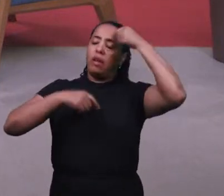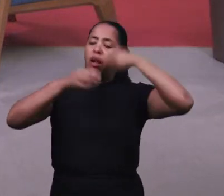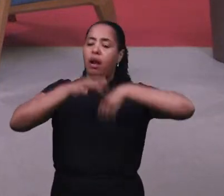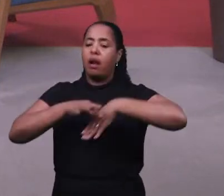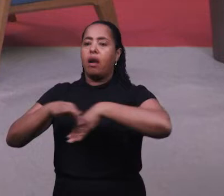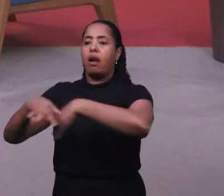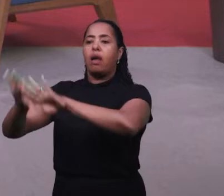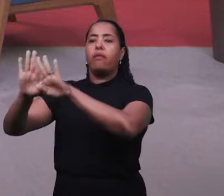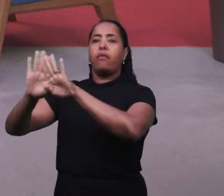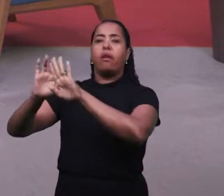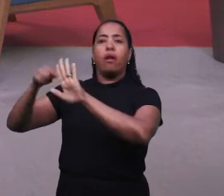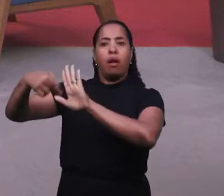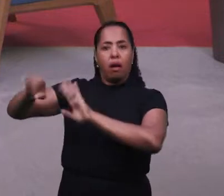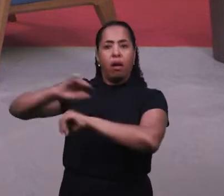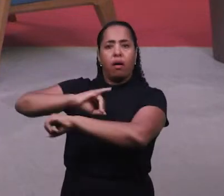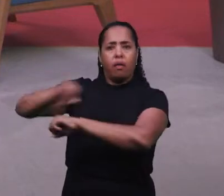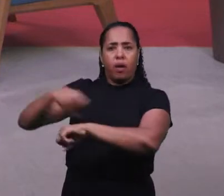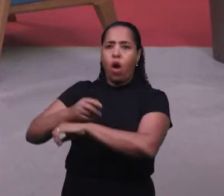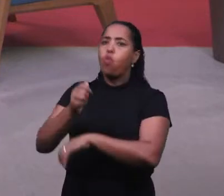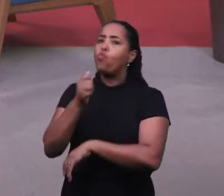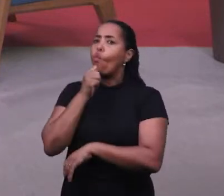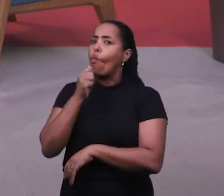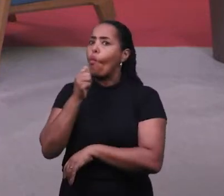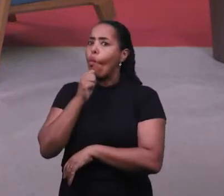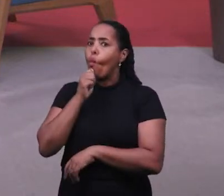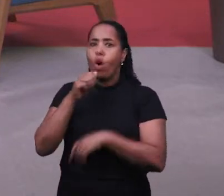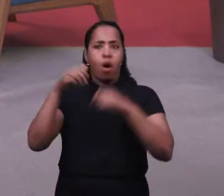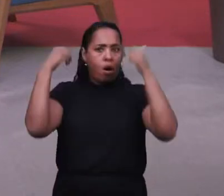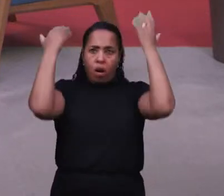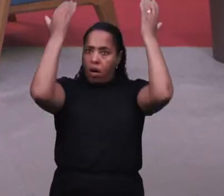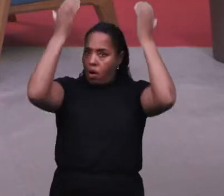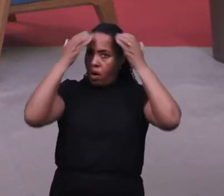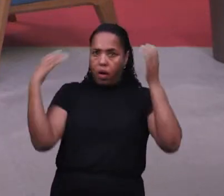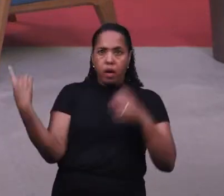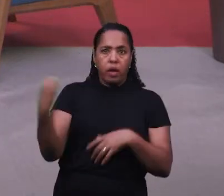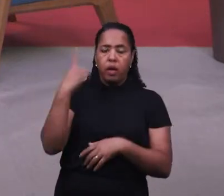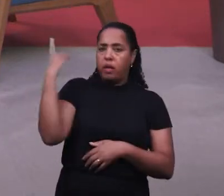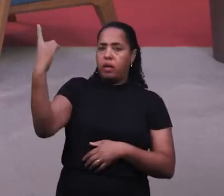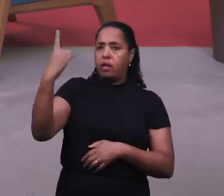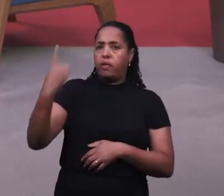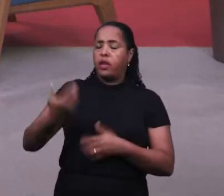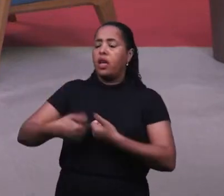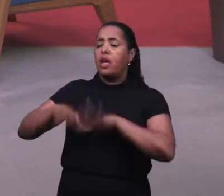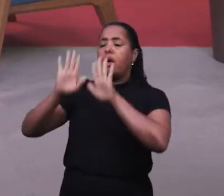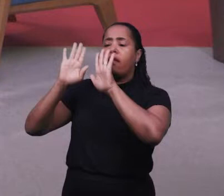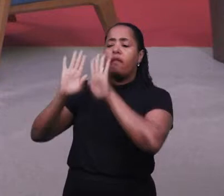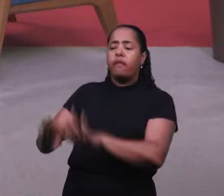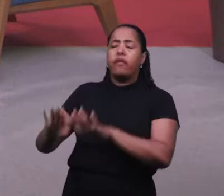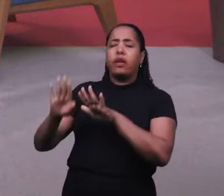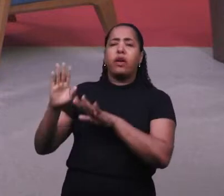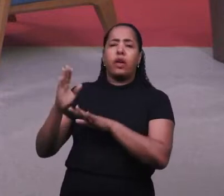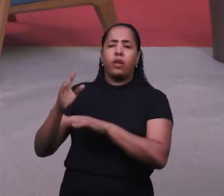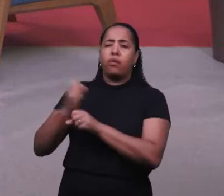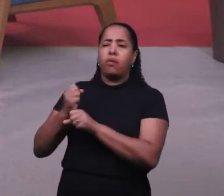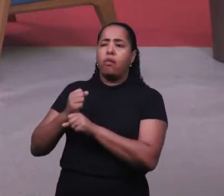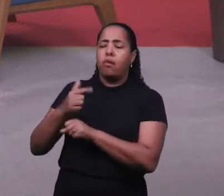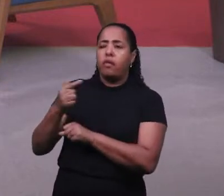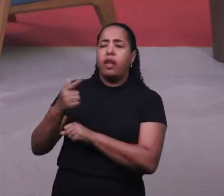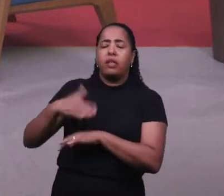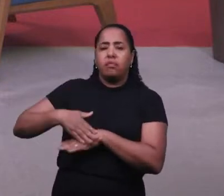il a apporté la tête où? À Jérusalem. Il n'était pas encore le roi. Il était